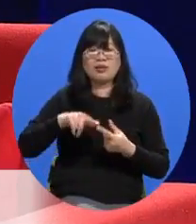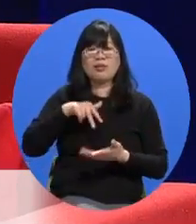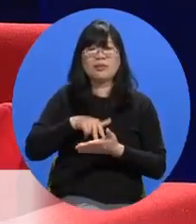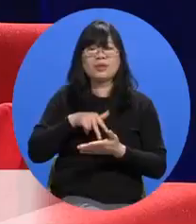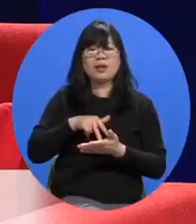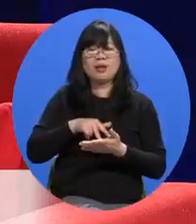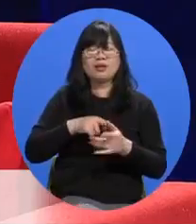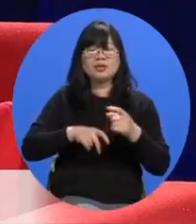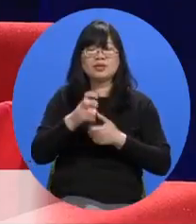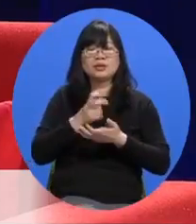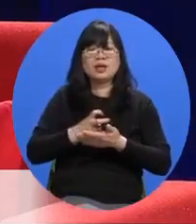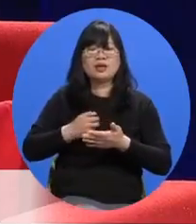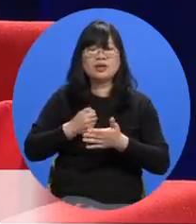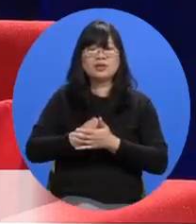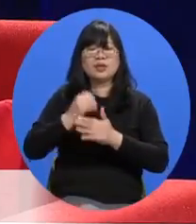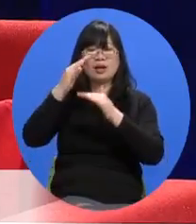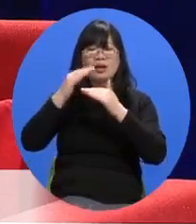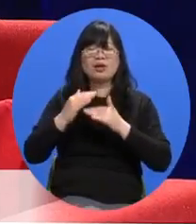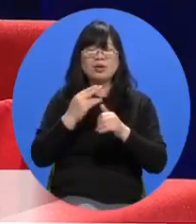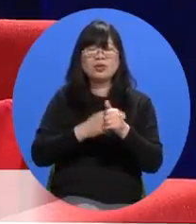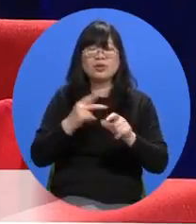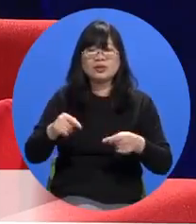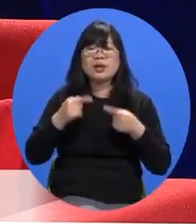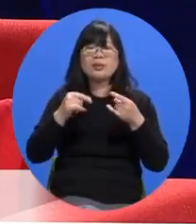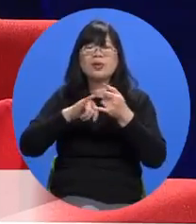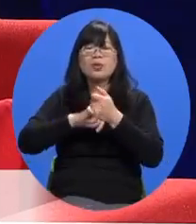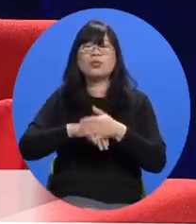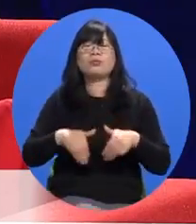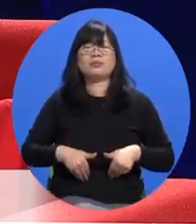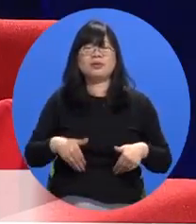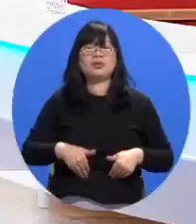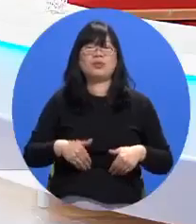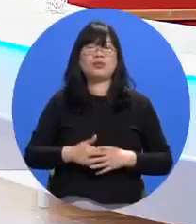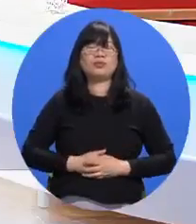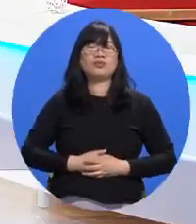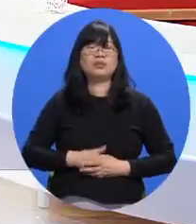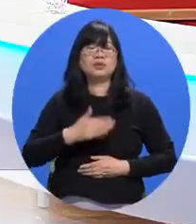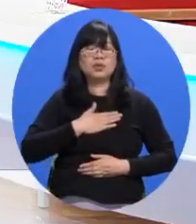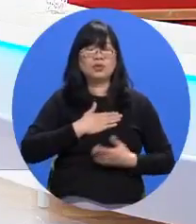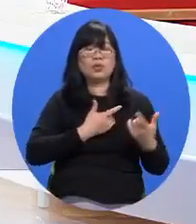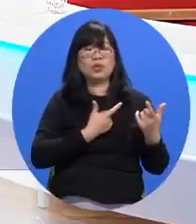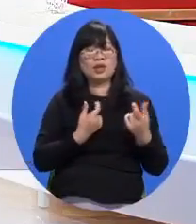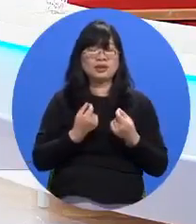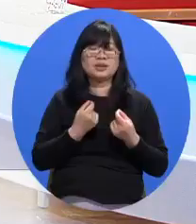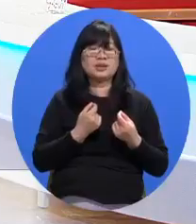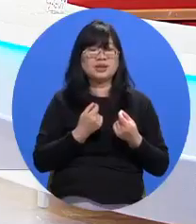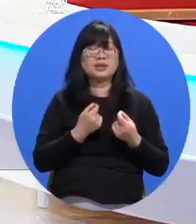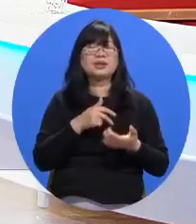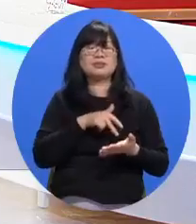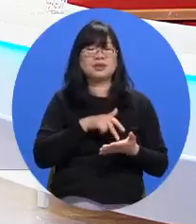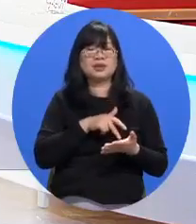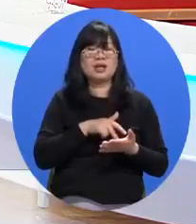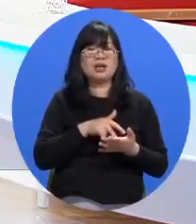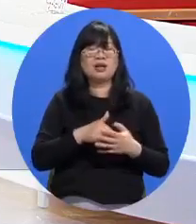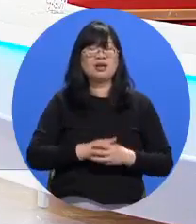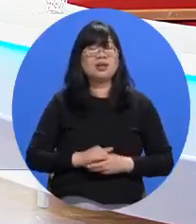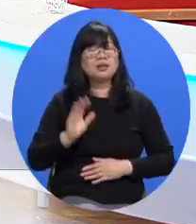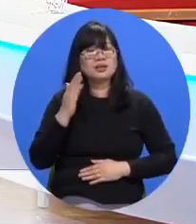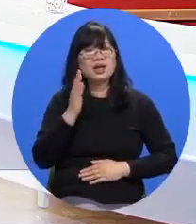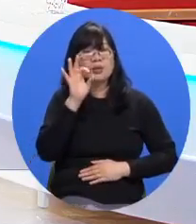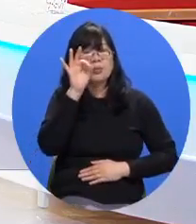부분들에서 정책 결정 과정에서 교사 참여는 반드시 필요하다고 생각됩니다. 네, 같은 입장입니다. 네.